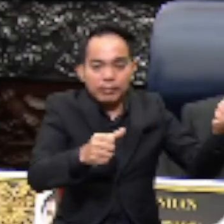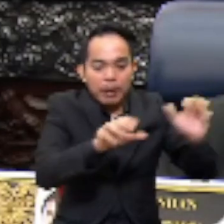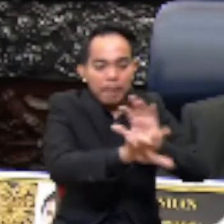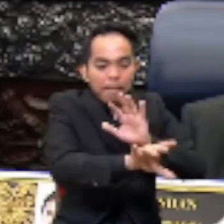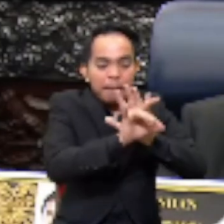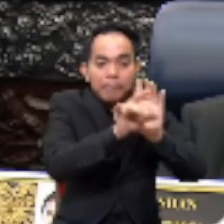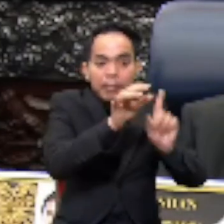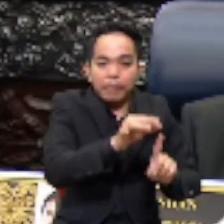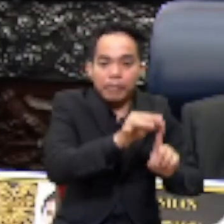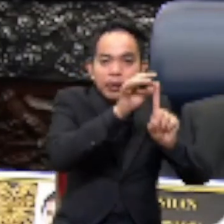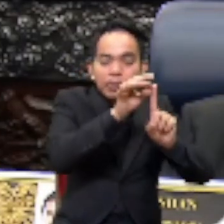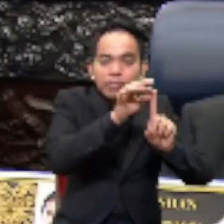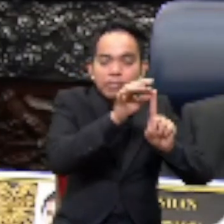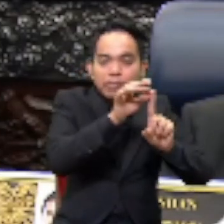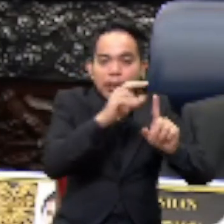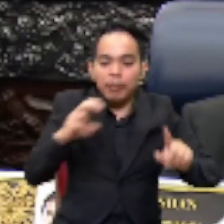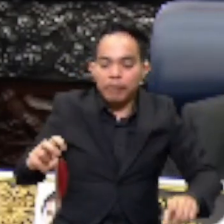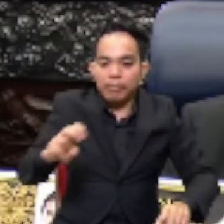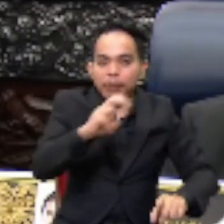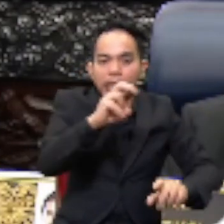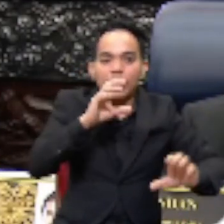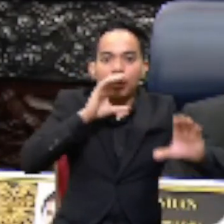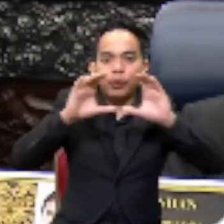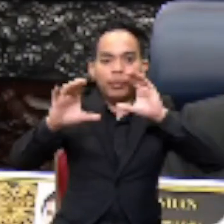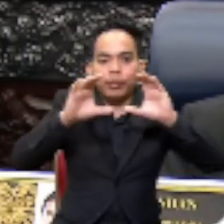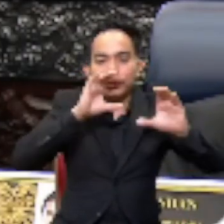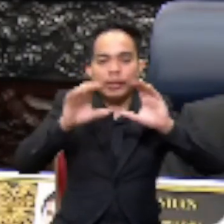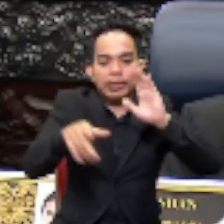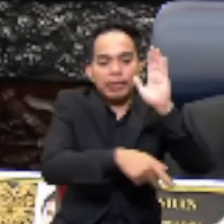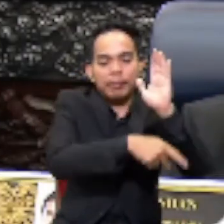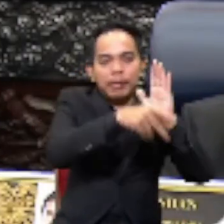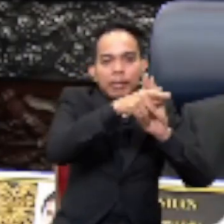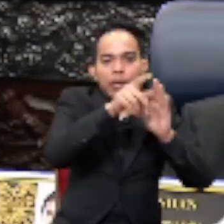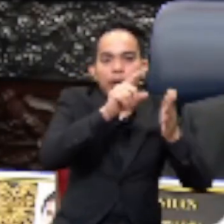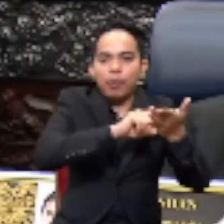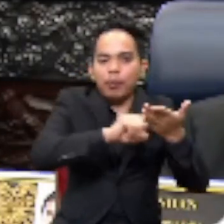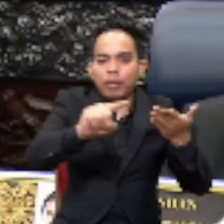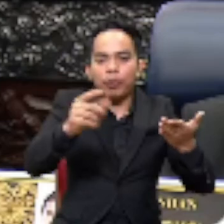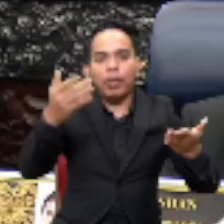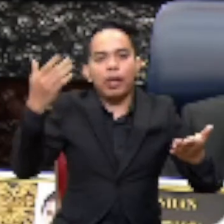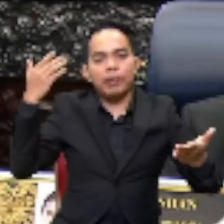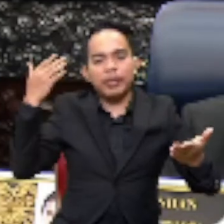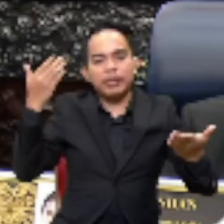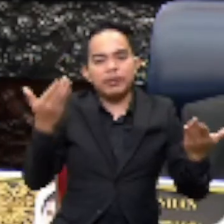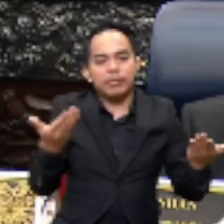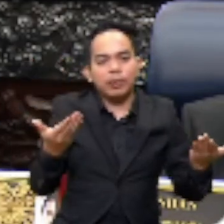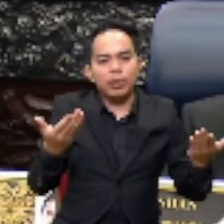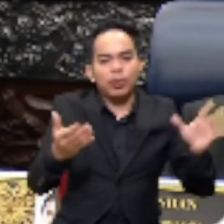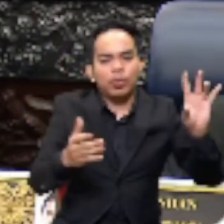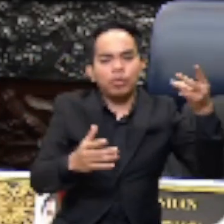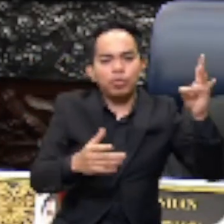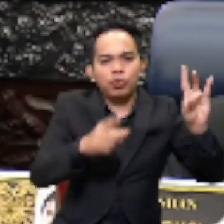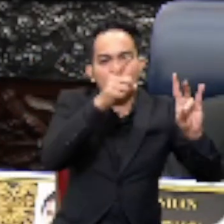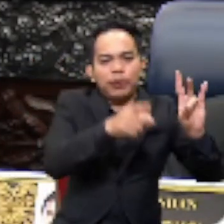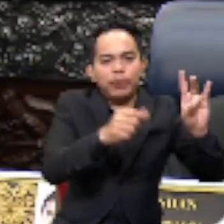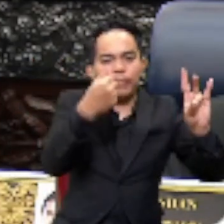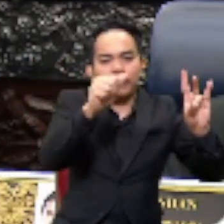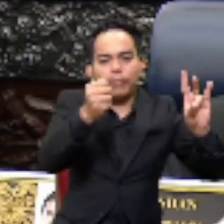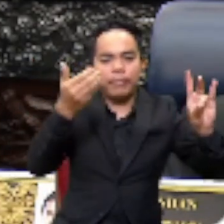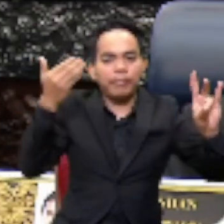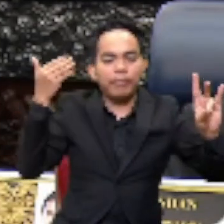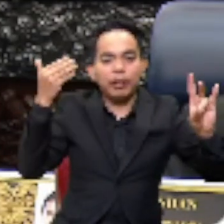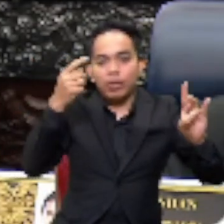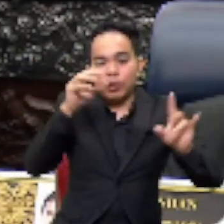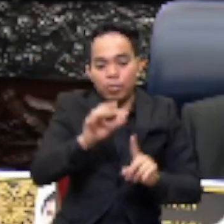khas infrastruktur pengangkutan dan komunikasi di parlimen pada minggu lepas iaitu 17 Oktober